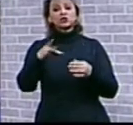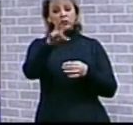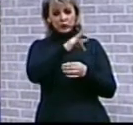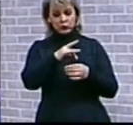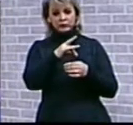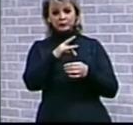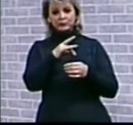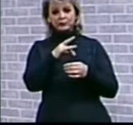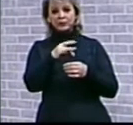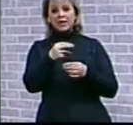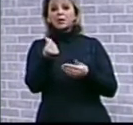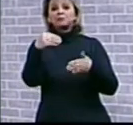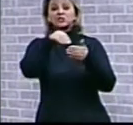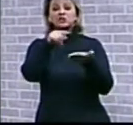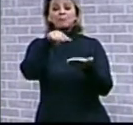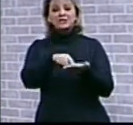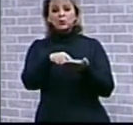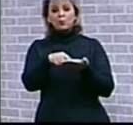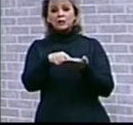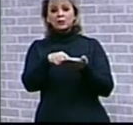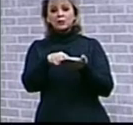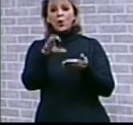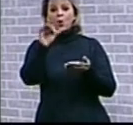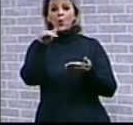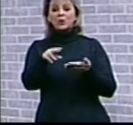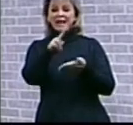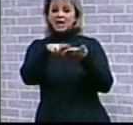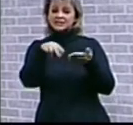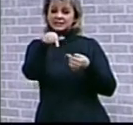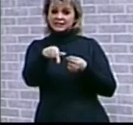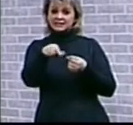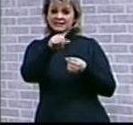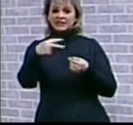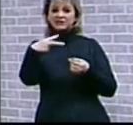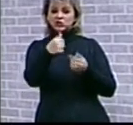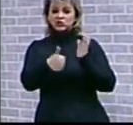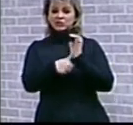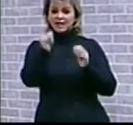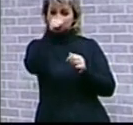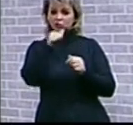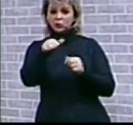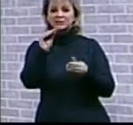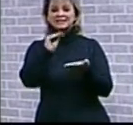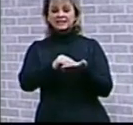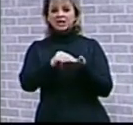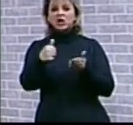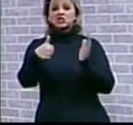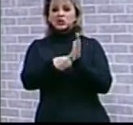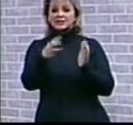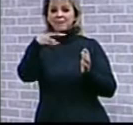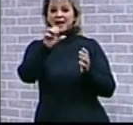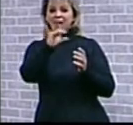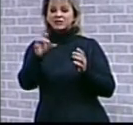регион. В бюджет поступления от акцизов за 2016 год составили